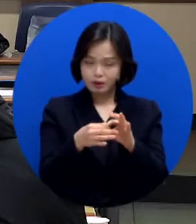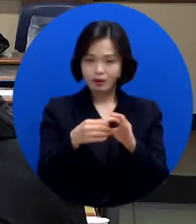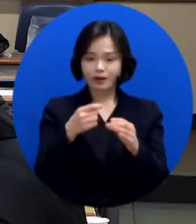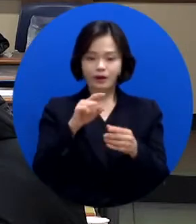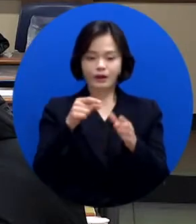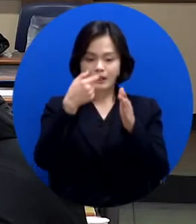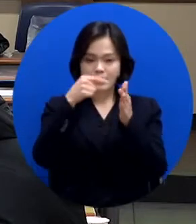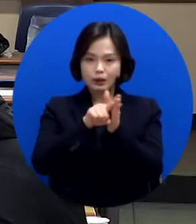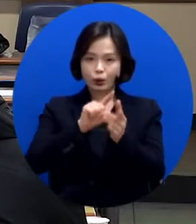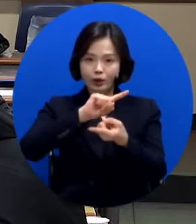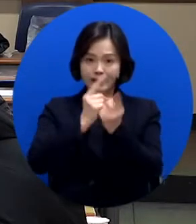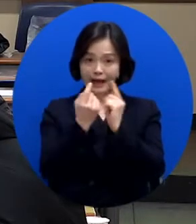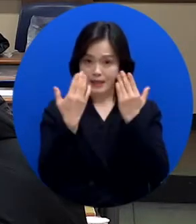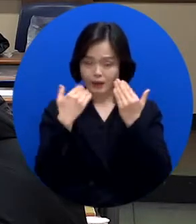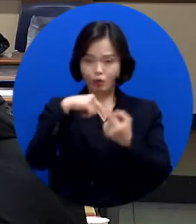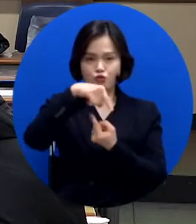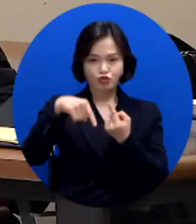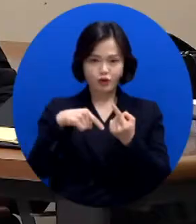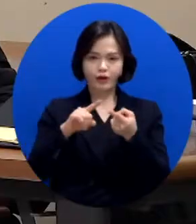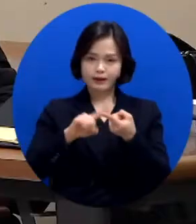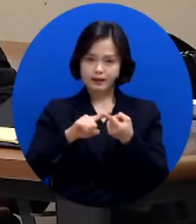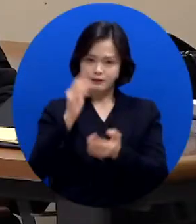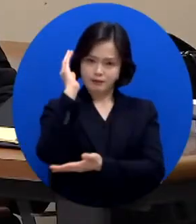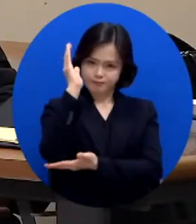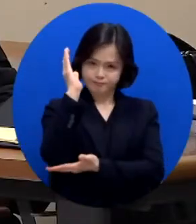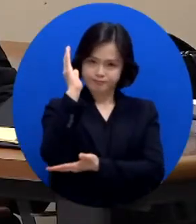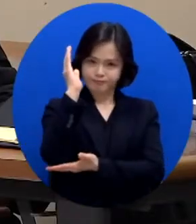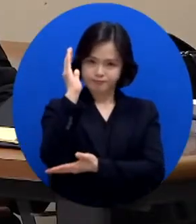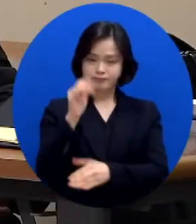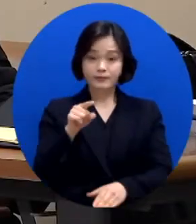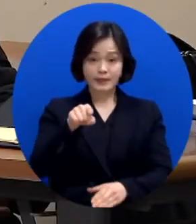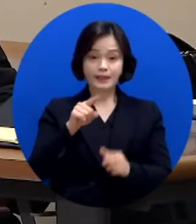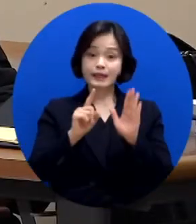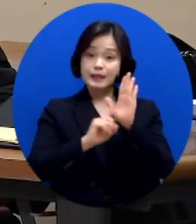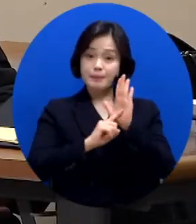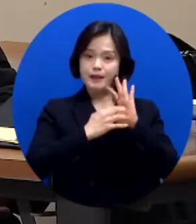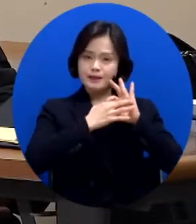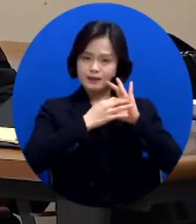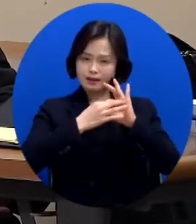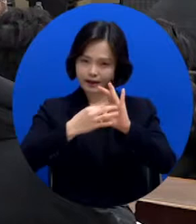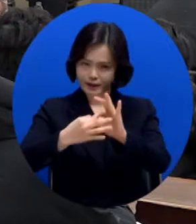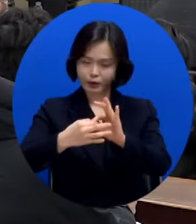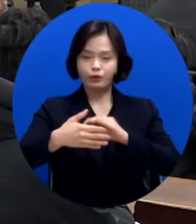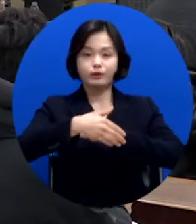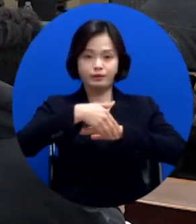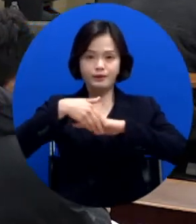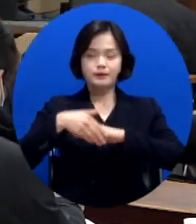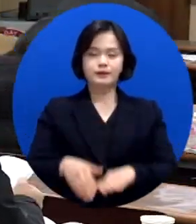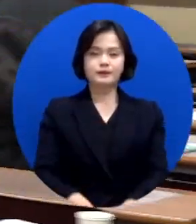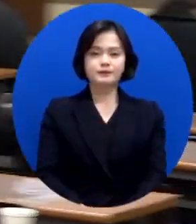컨설팅을 제공하며 한 교회 한 학교 세우기 캠페인을 지속적으로 전개해 나갈 계획입니다